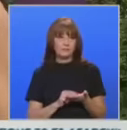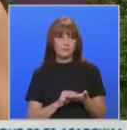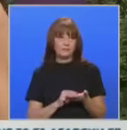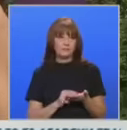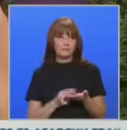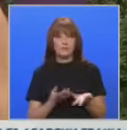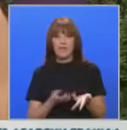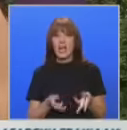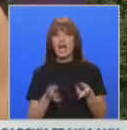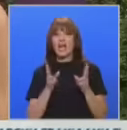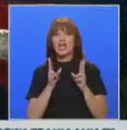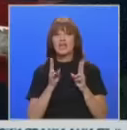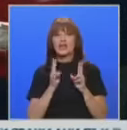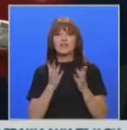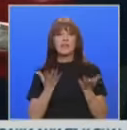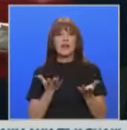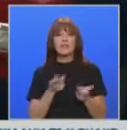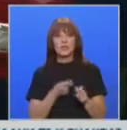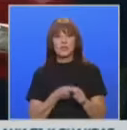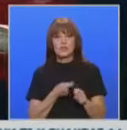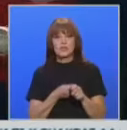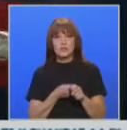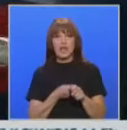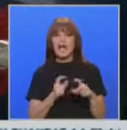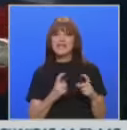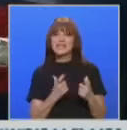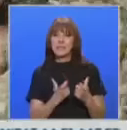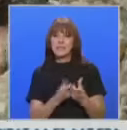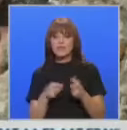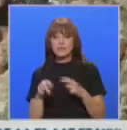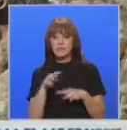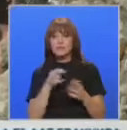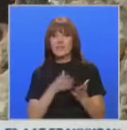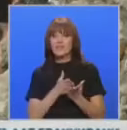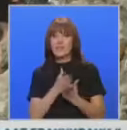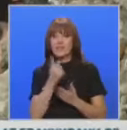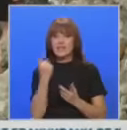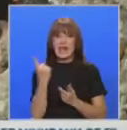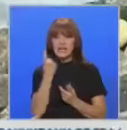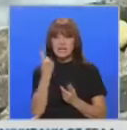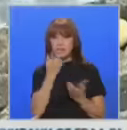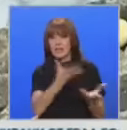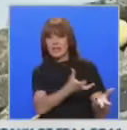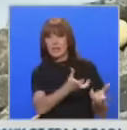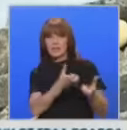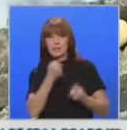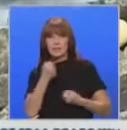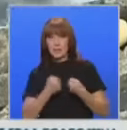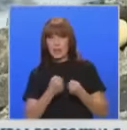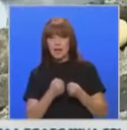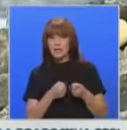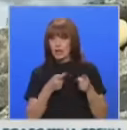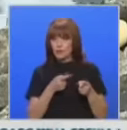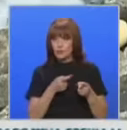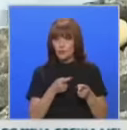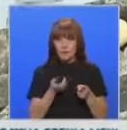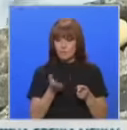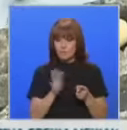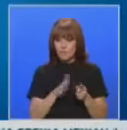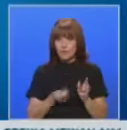да решават в момента какво да се прави. От семейството вече търсят варианти сами да изтеглят колата си, но не знаят дали това няма да е по-скъпо от